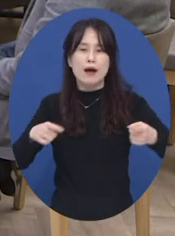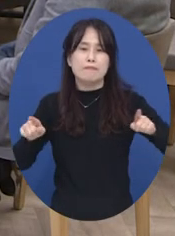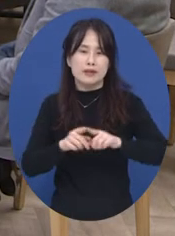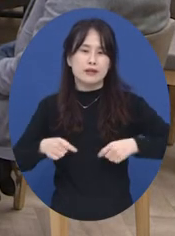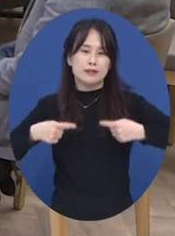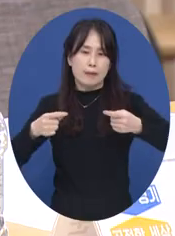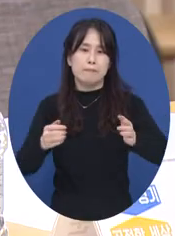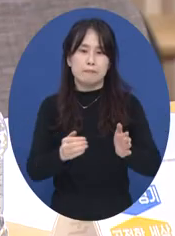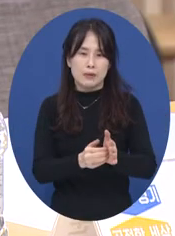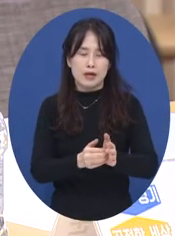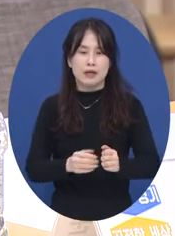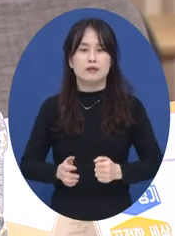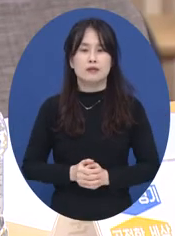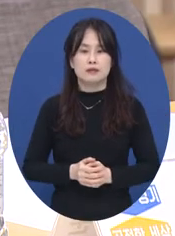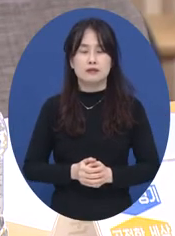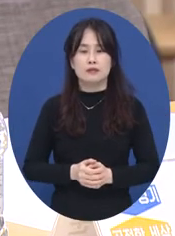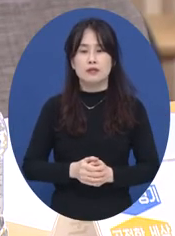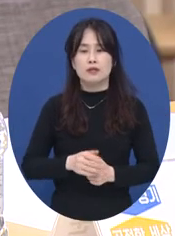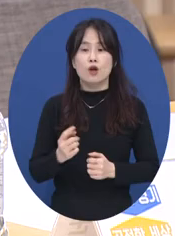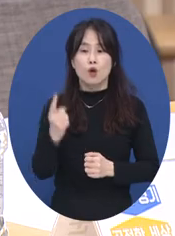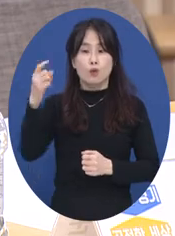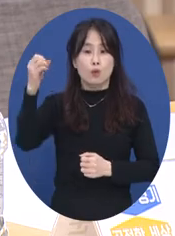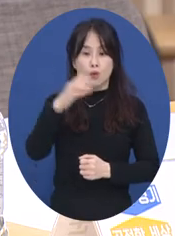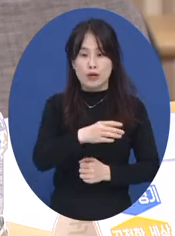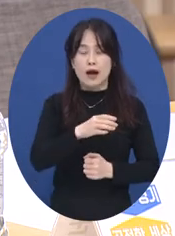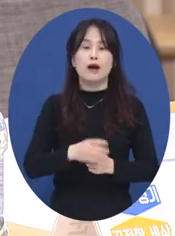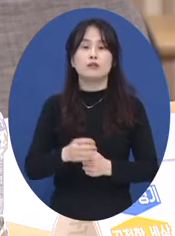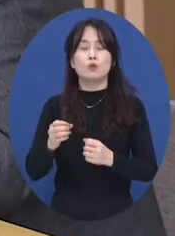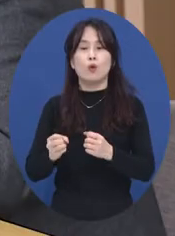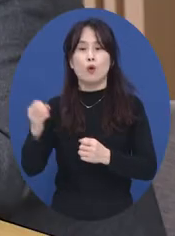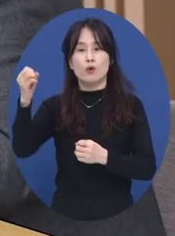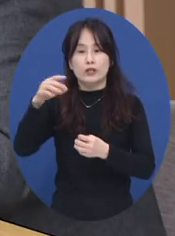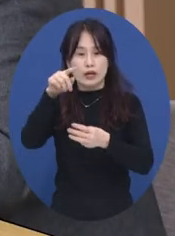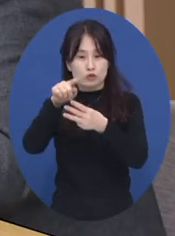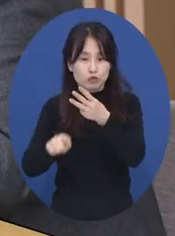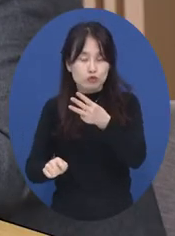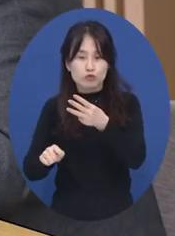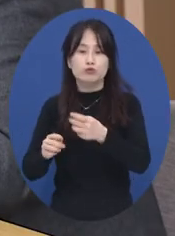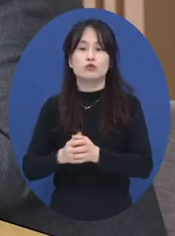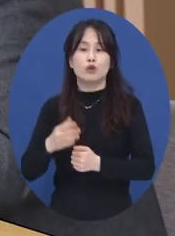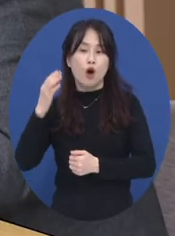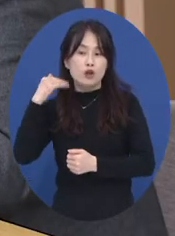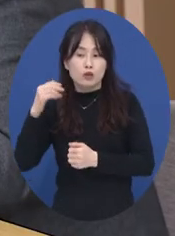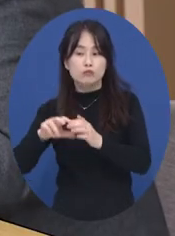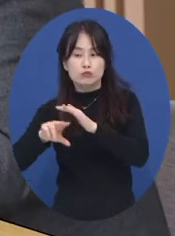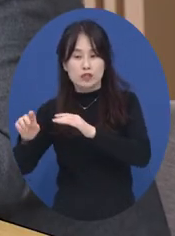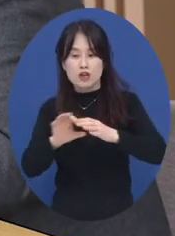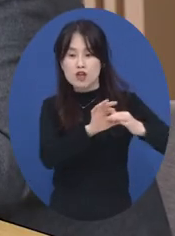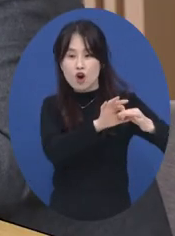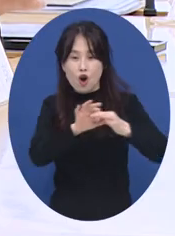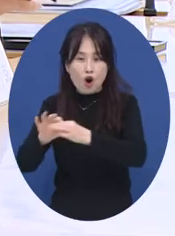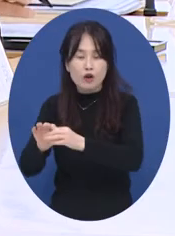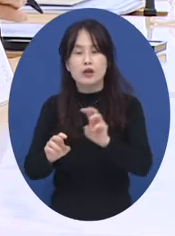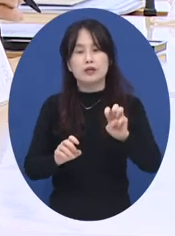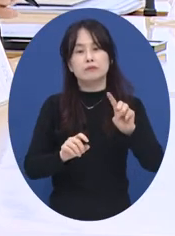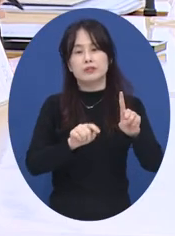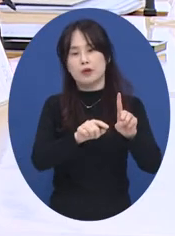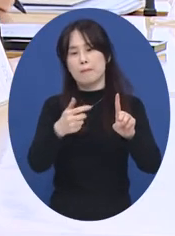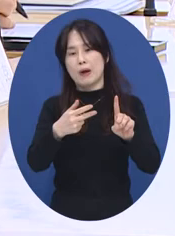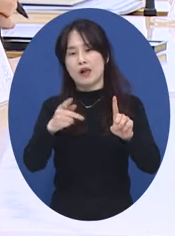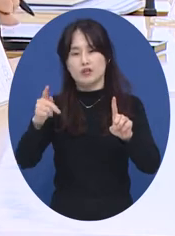수행하게 됩니다 교회에서는 고향 능곡역 에서 양주 장흥 녘 송 추억 등을 거쳐 의정부역 으로 이어지는